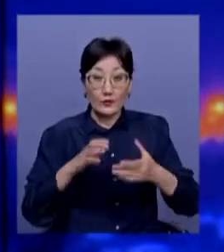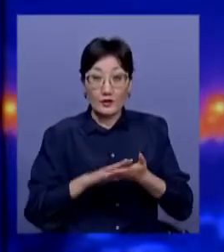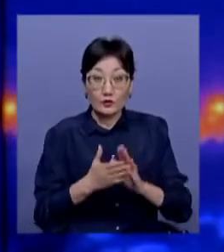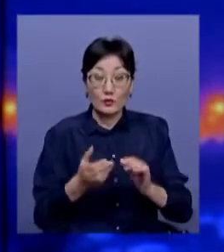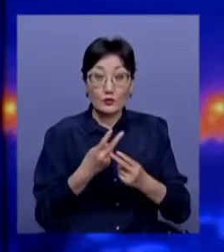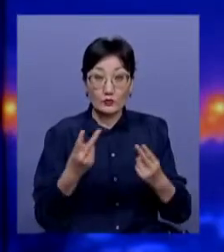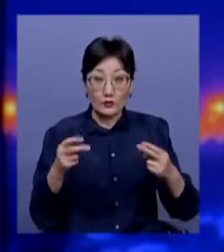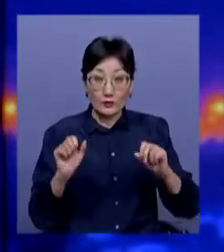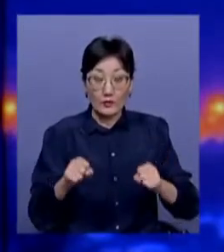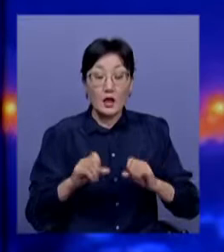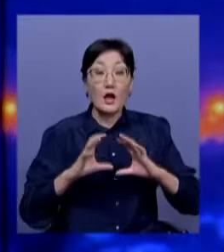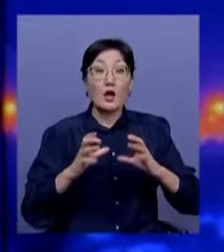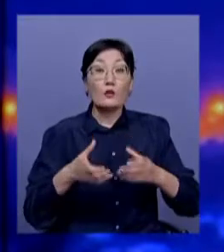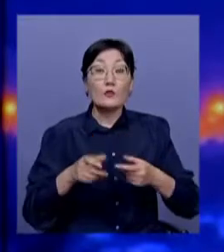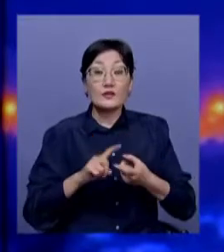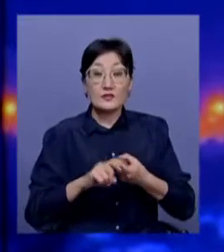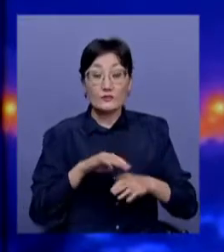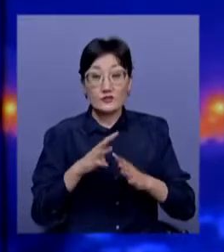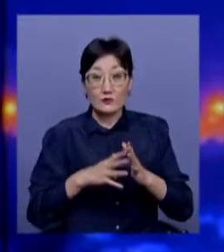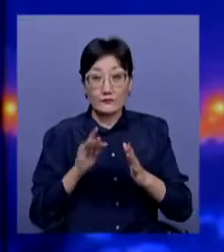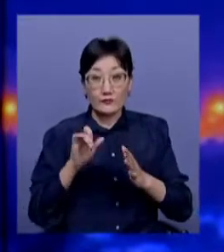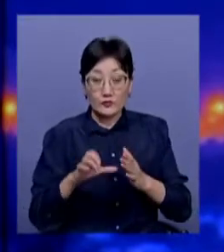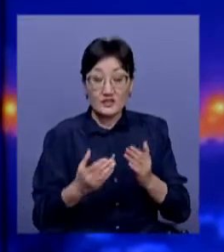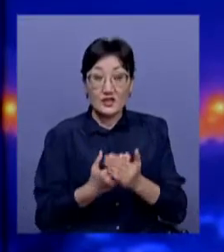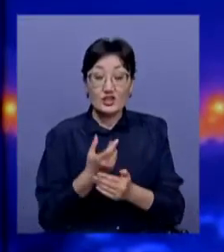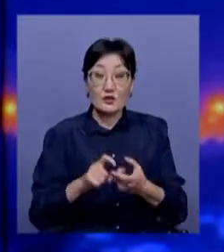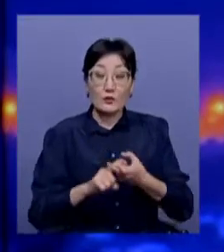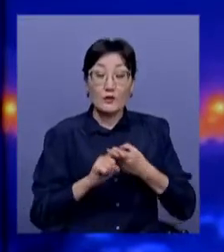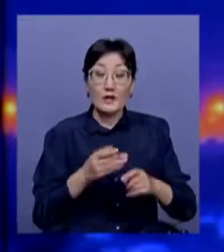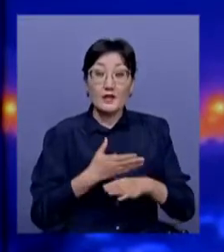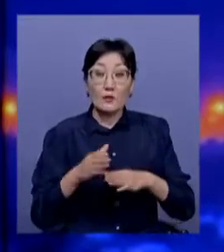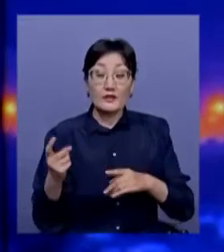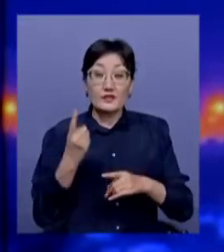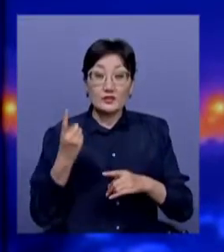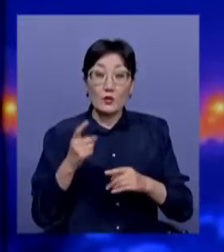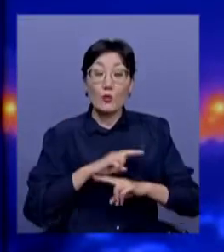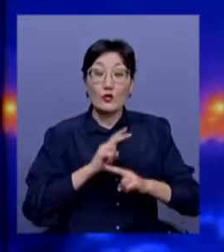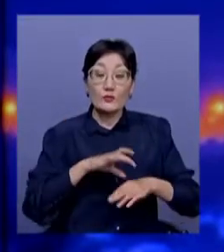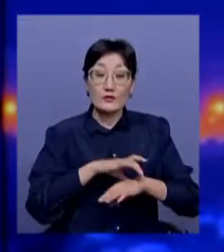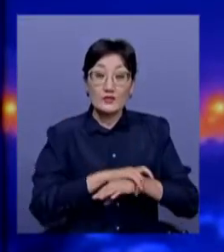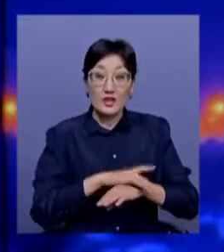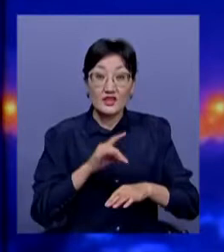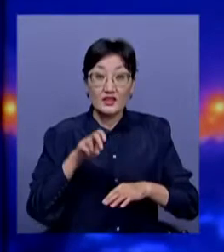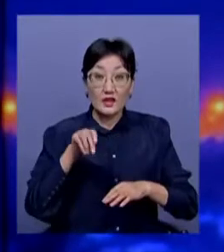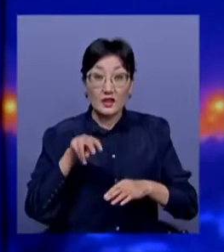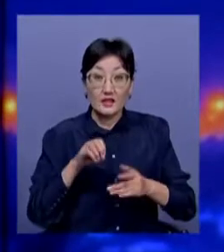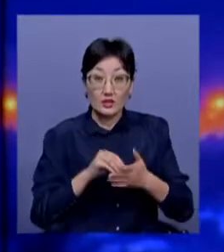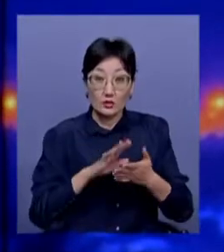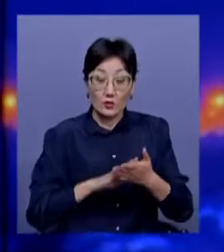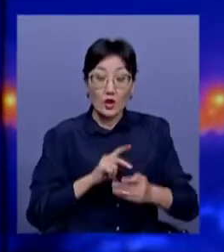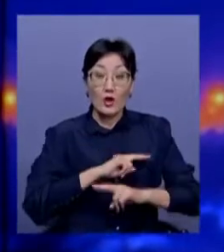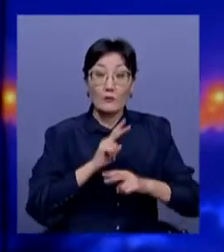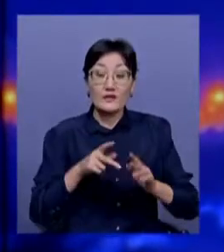ақ байқауға болар. Әлем бойынша COVID-19 вирусын қайта жұқтырғаннан кейінгі алғашқы өлім жағдайы Нидерландта тіркелді. Көз